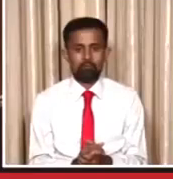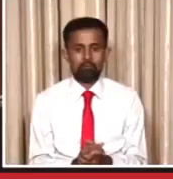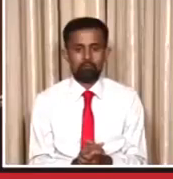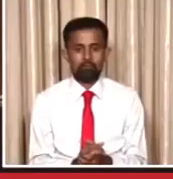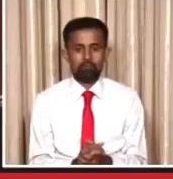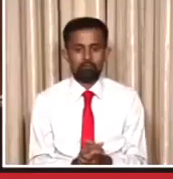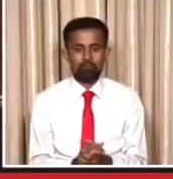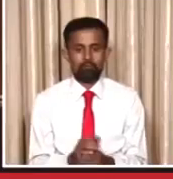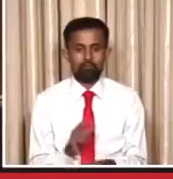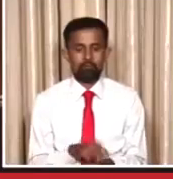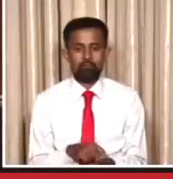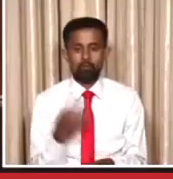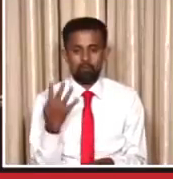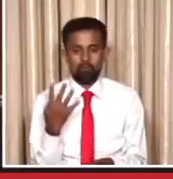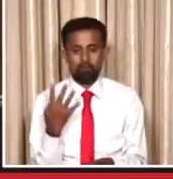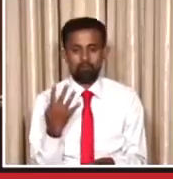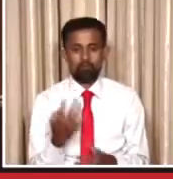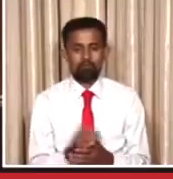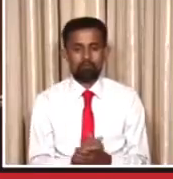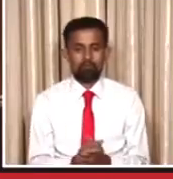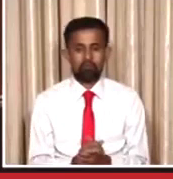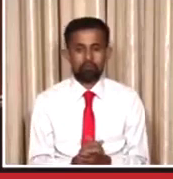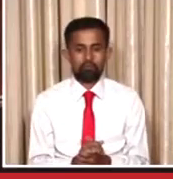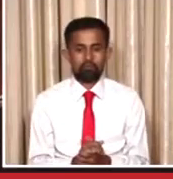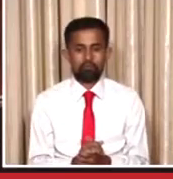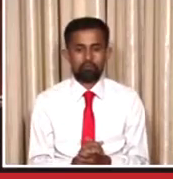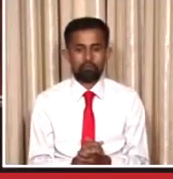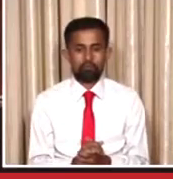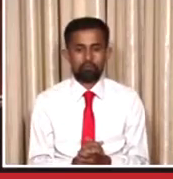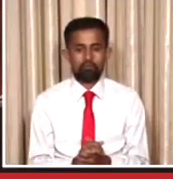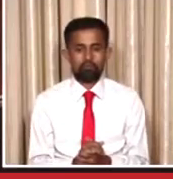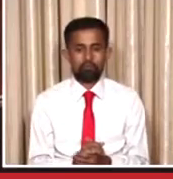දින් මන්තුමා ඔබතුමාට විනාඩි 4ක කාලයක් තිබෙනවා. බිස්මිල්ලාහිර් රහ්මානිර් රහීම්